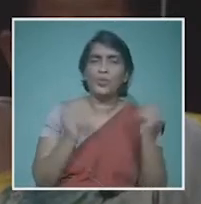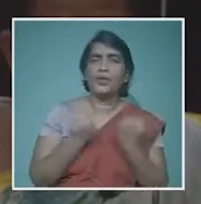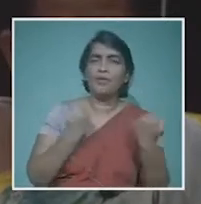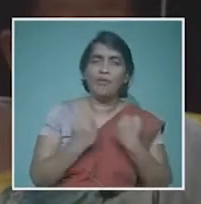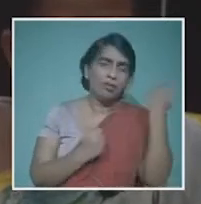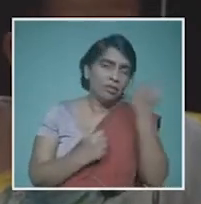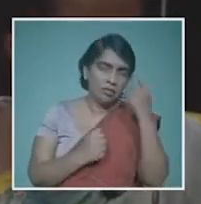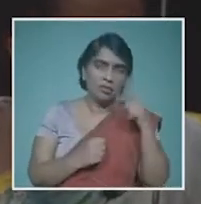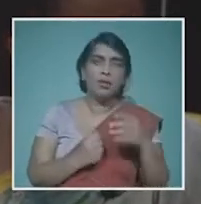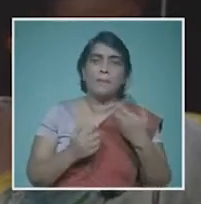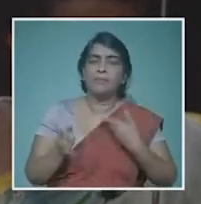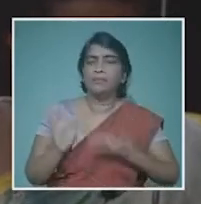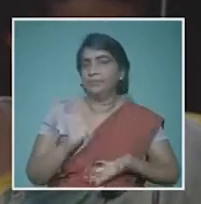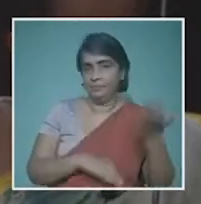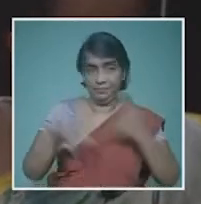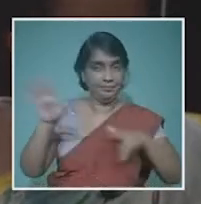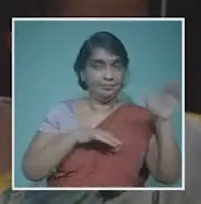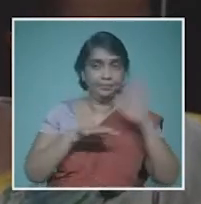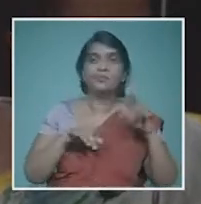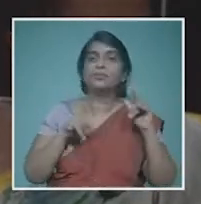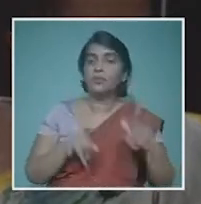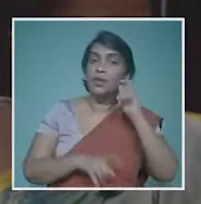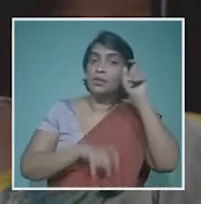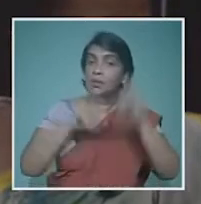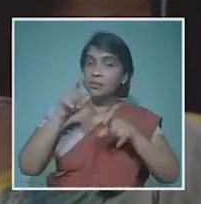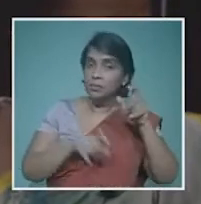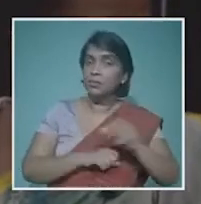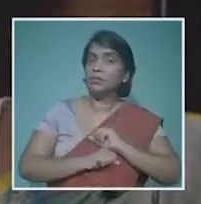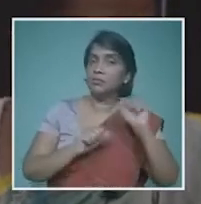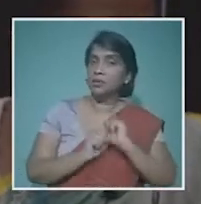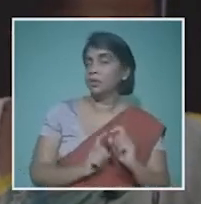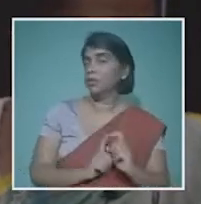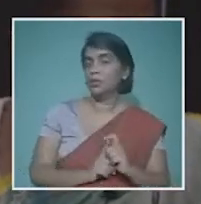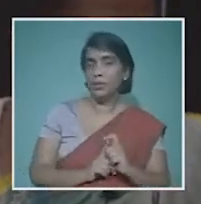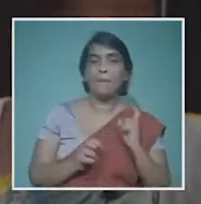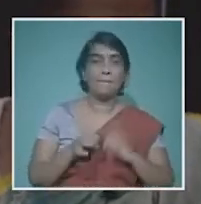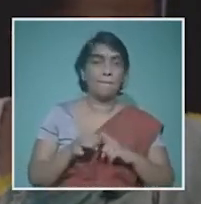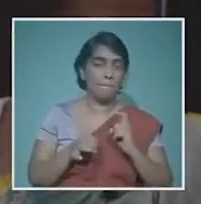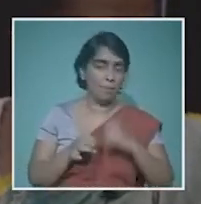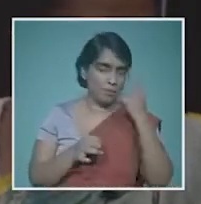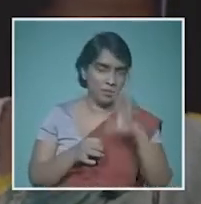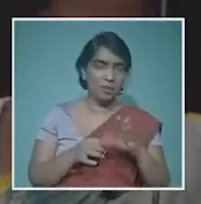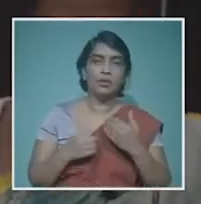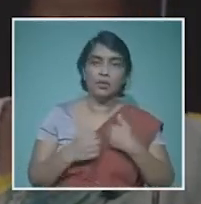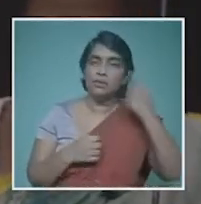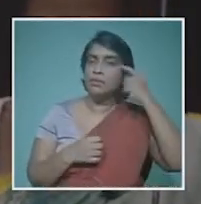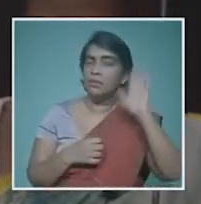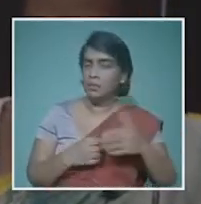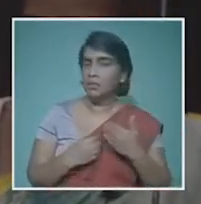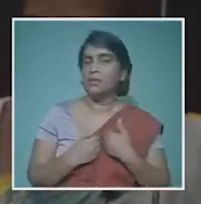හොයාගෙන පාරේ යන්න. එතකොට මහජනතාව නැගිට්ටා බරපතල ප්‍රශ්නයක් නිසා. මම බලාපොරොත්තු